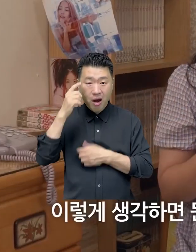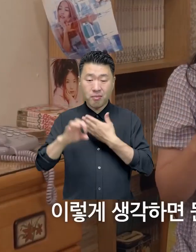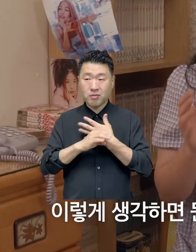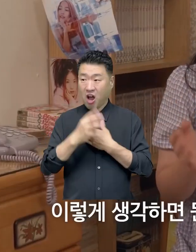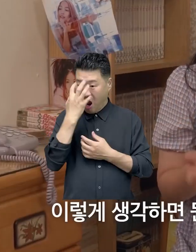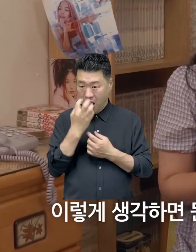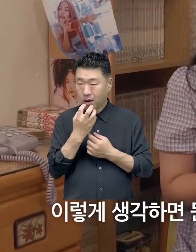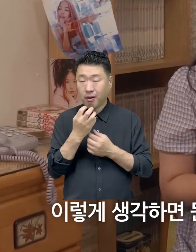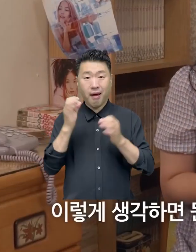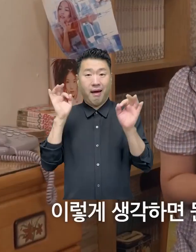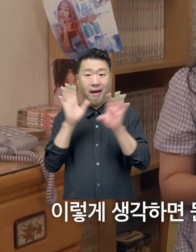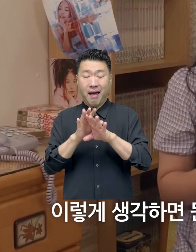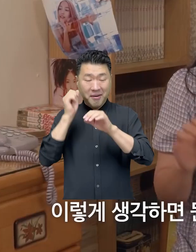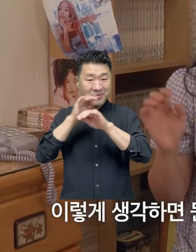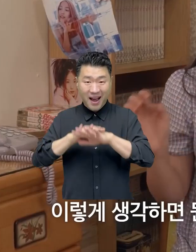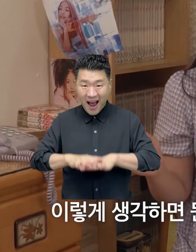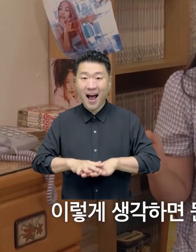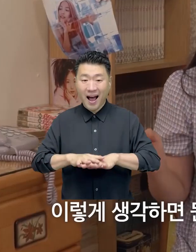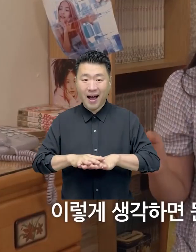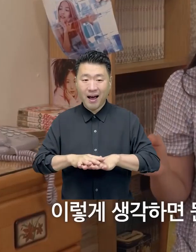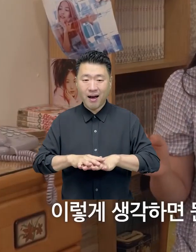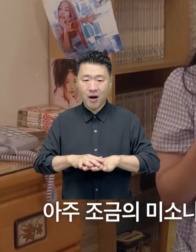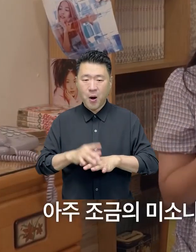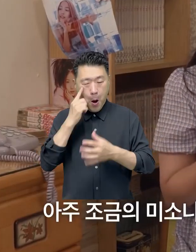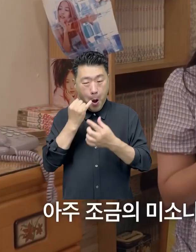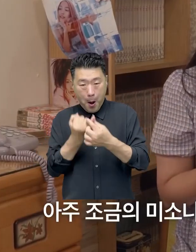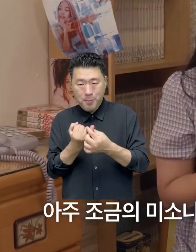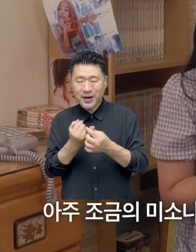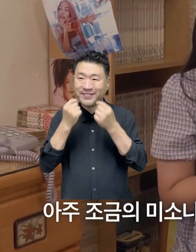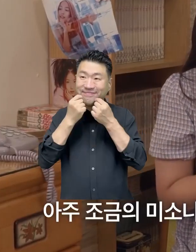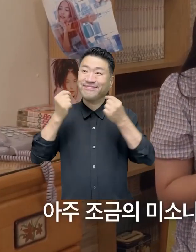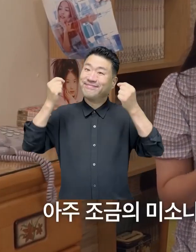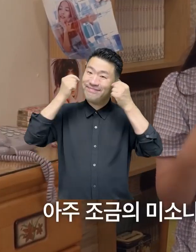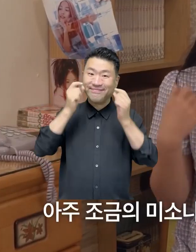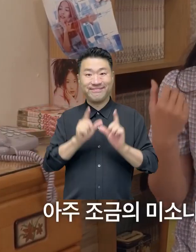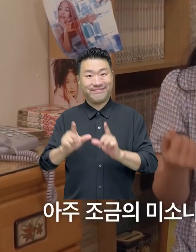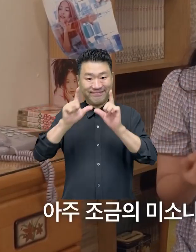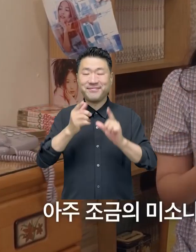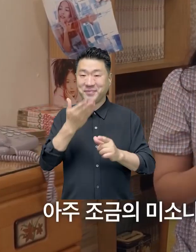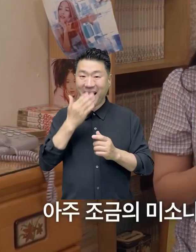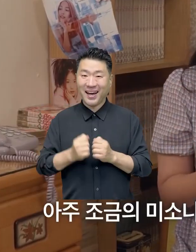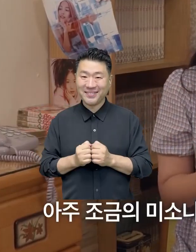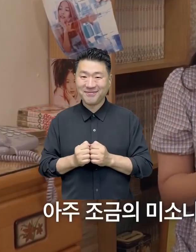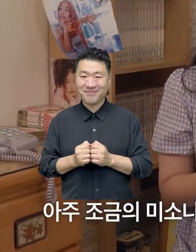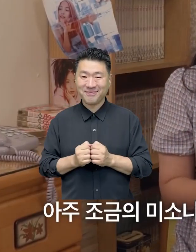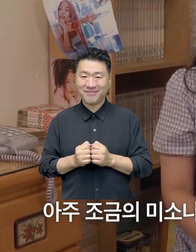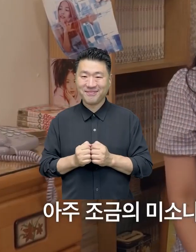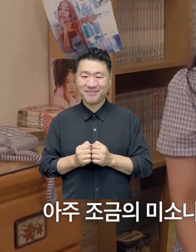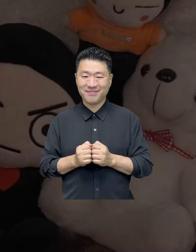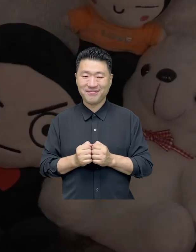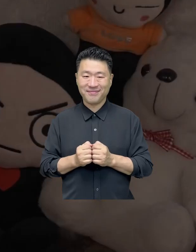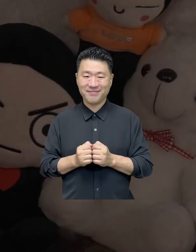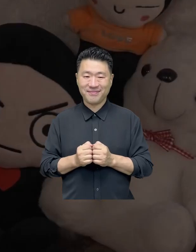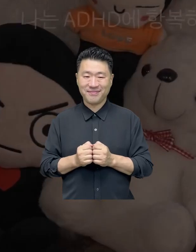생각하면 뭔가 우울감도 좀 거리감이 생기고 아주 조금의 미소나마 지으면서 살 수 있는 것 같아요.